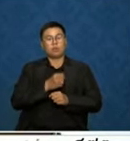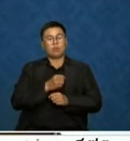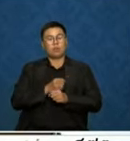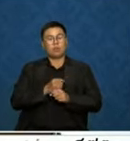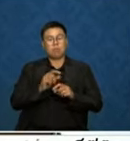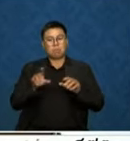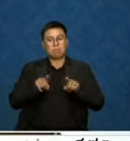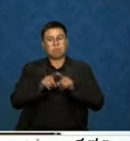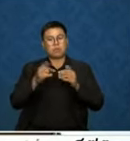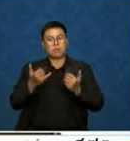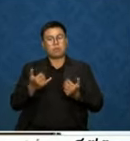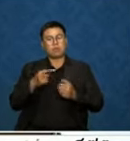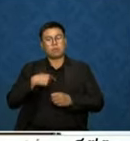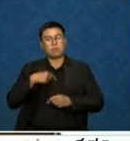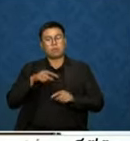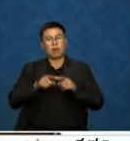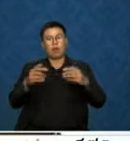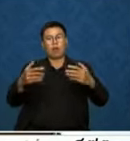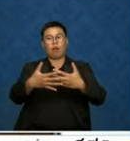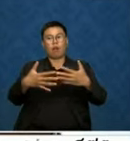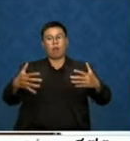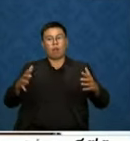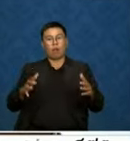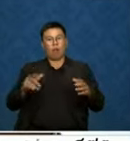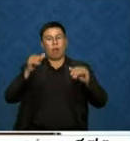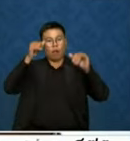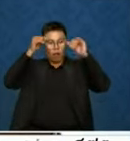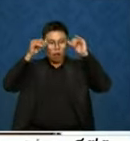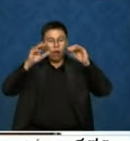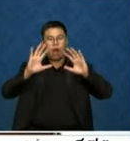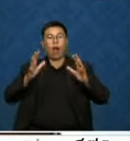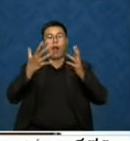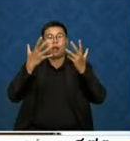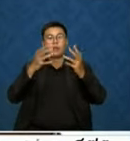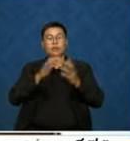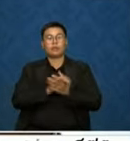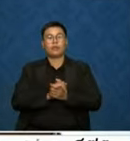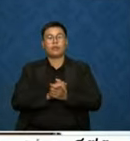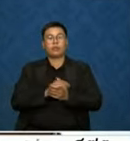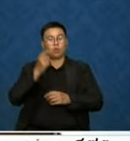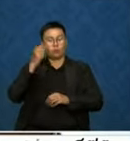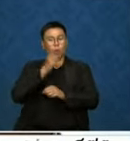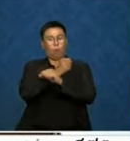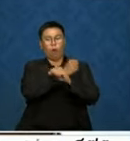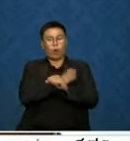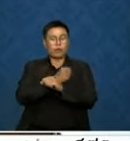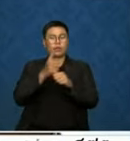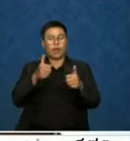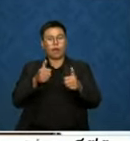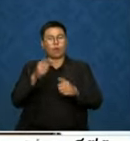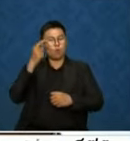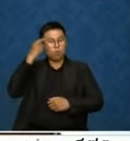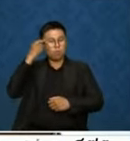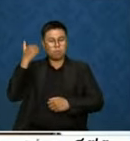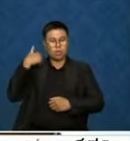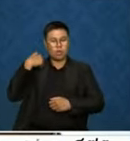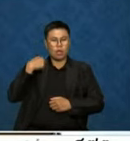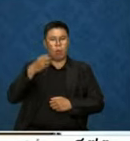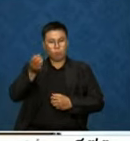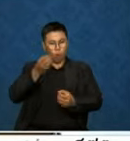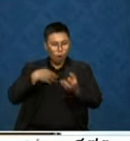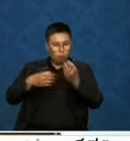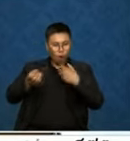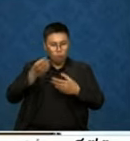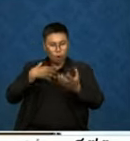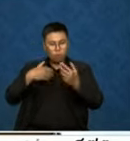อมคอนะฮะทั้งที่รู้ทั้งที่มีข้อมูลมาโดยตลอดทั้งที่มีการร้องเรียนมาตลอดนะ